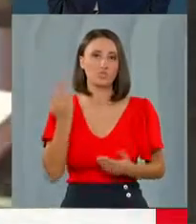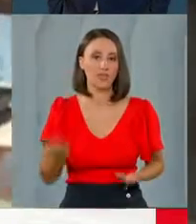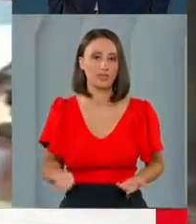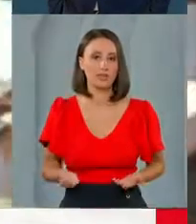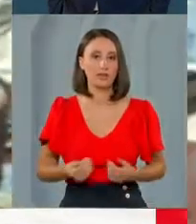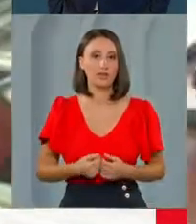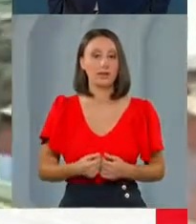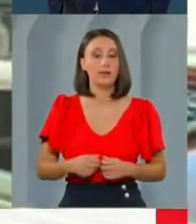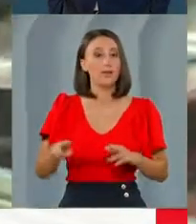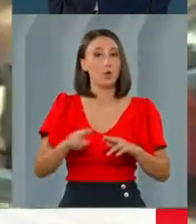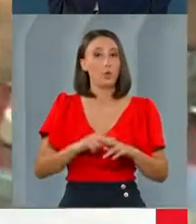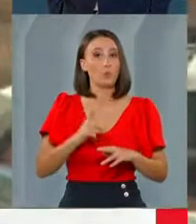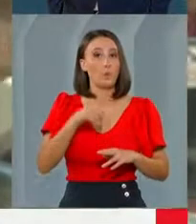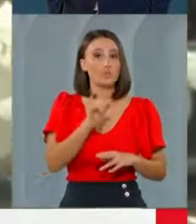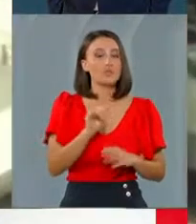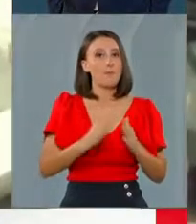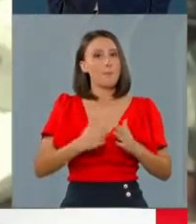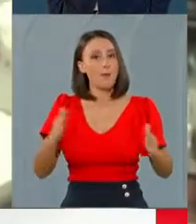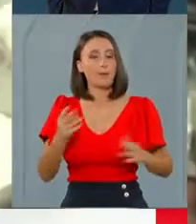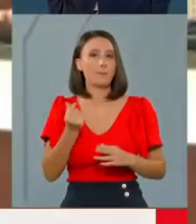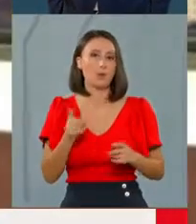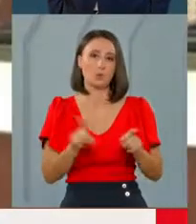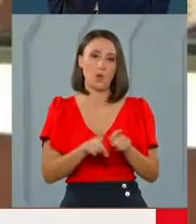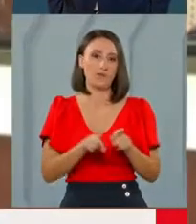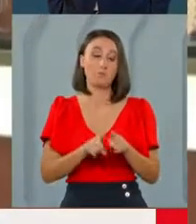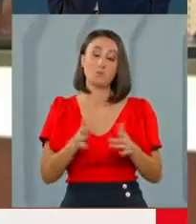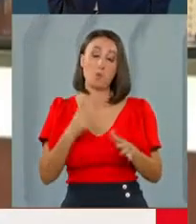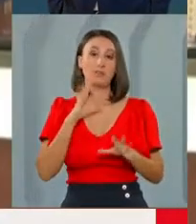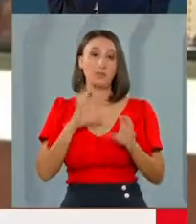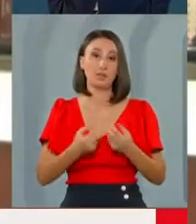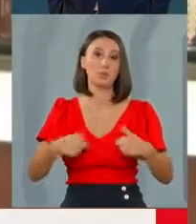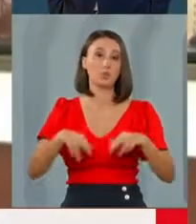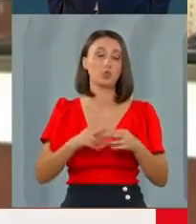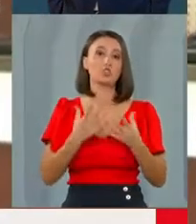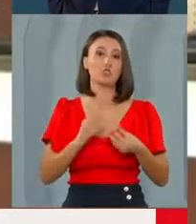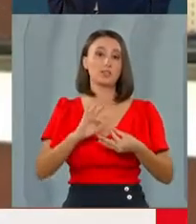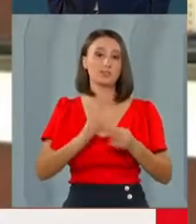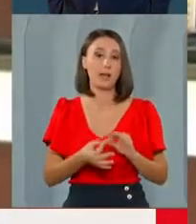încât, cu dobânzi mari, cu prețuri mari, s-ar putea să prindem și noi ceea ce înseamnă